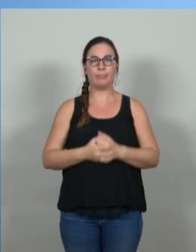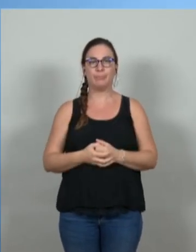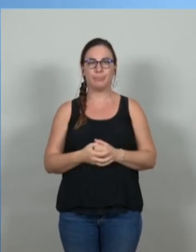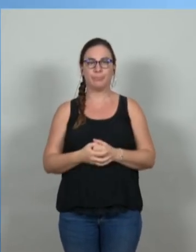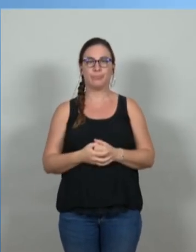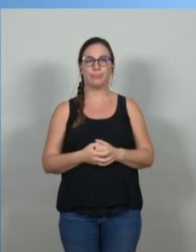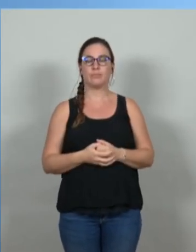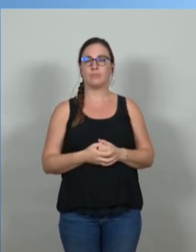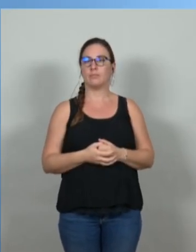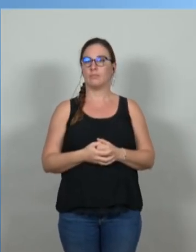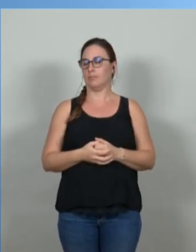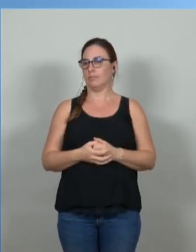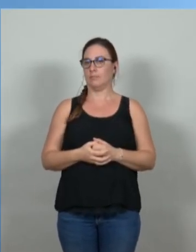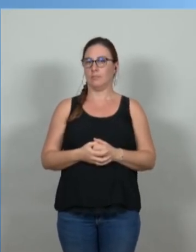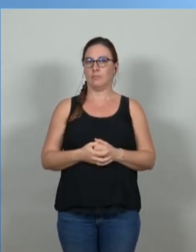l'issue de cette audition